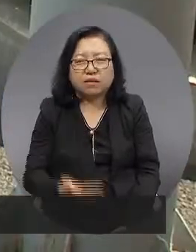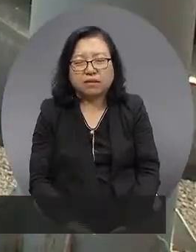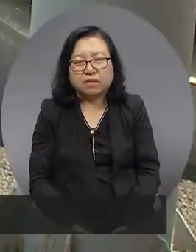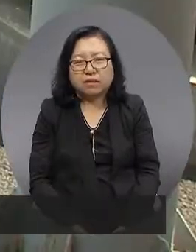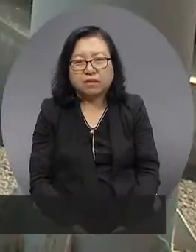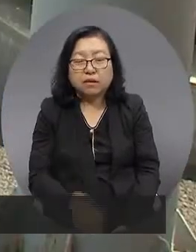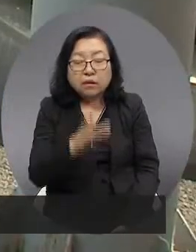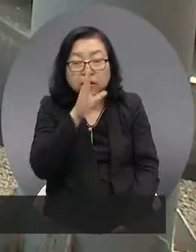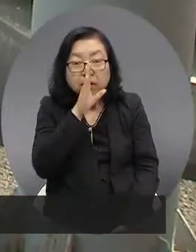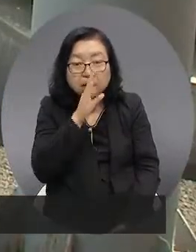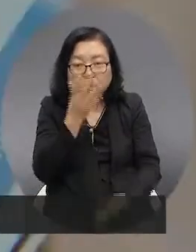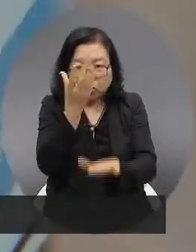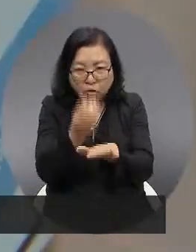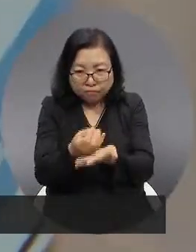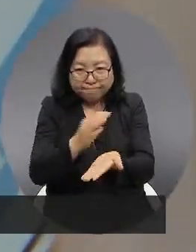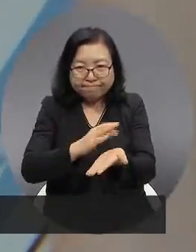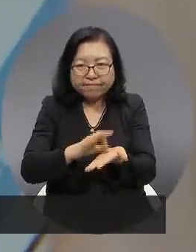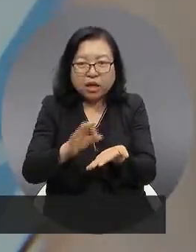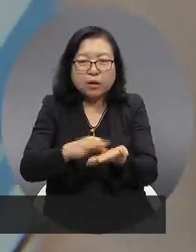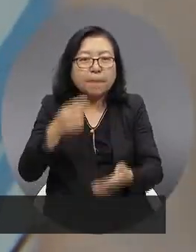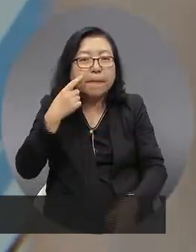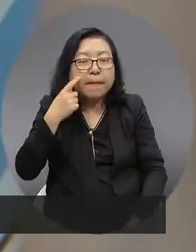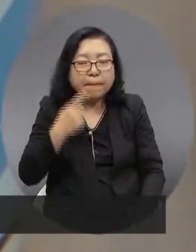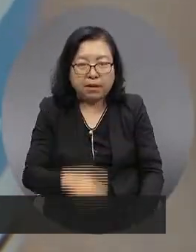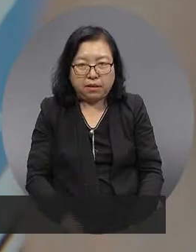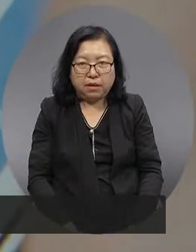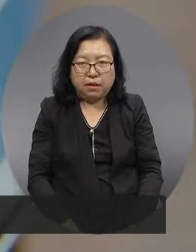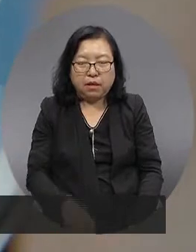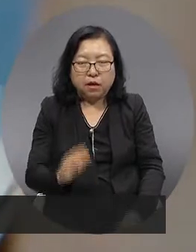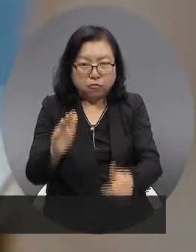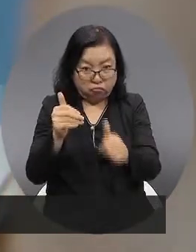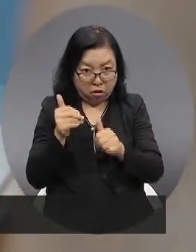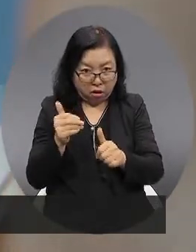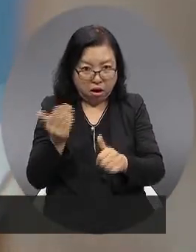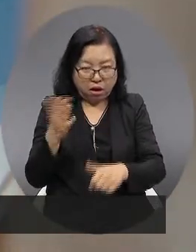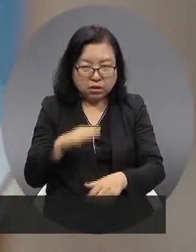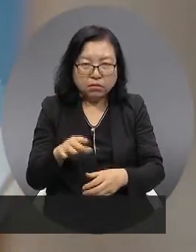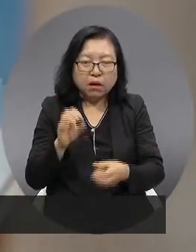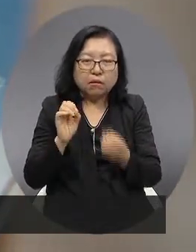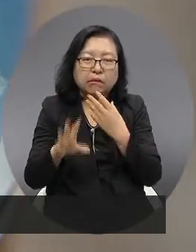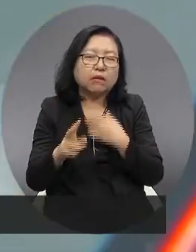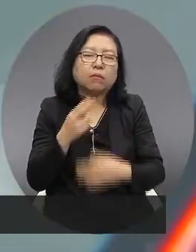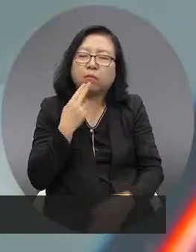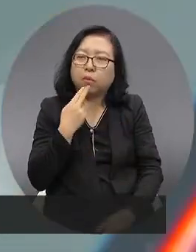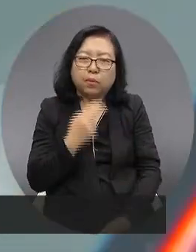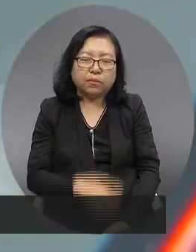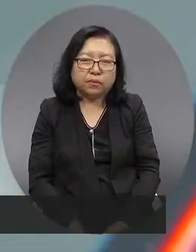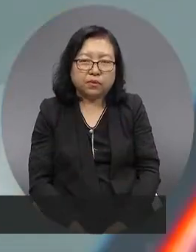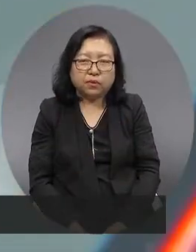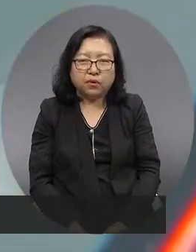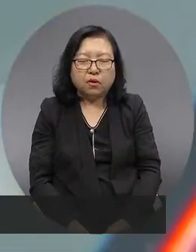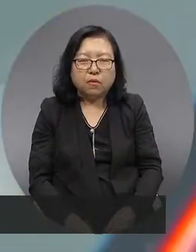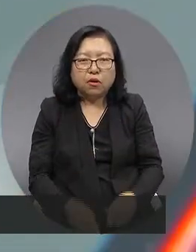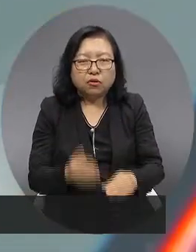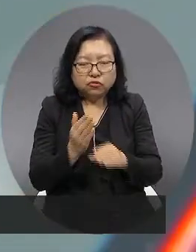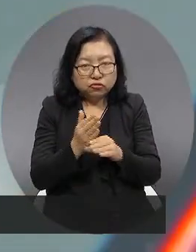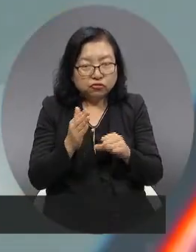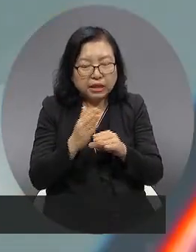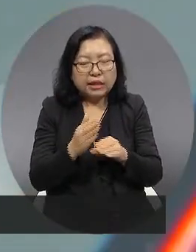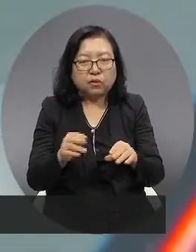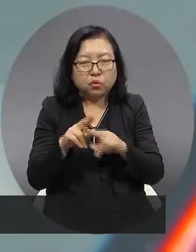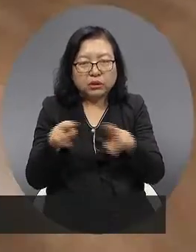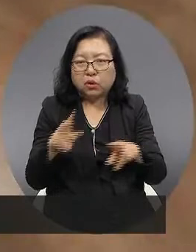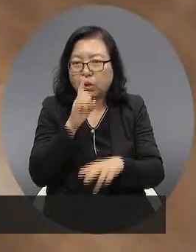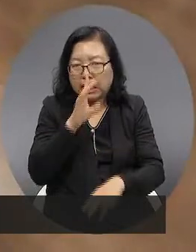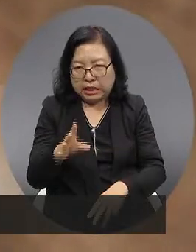실제로 애플리케이션을 사용해봤습니다. 배차를 요청했지만 아무런 응답이 없습니다. 중단이나 취소도 안 돼